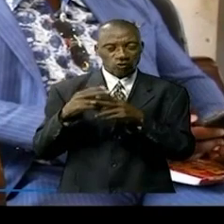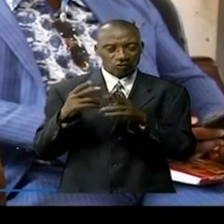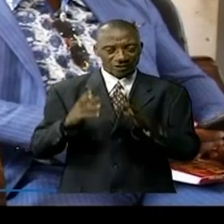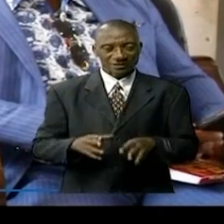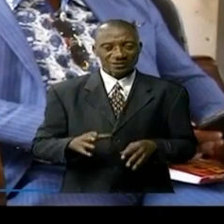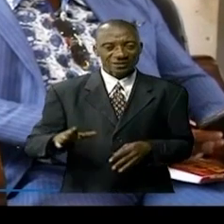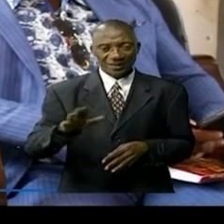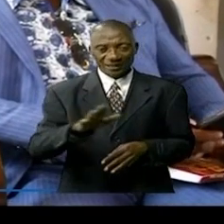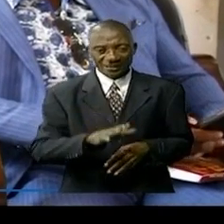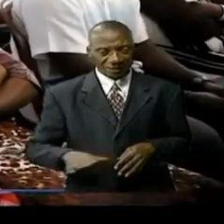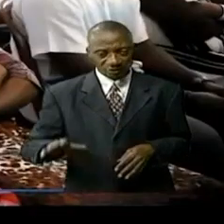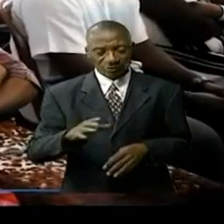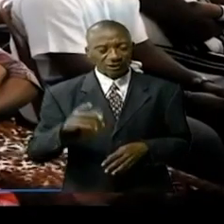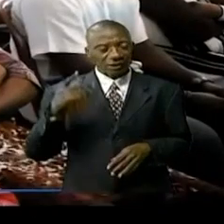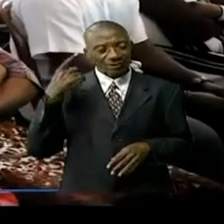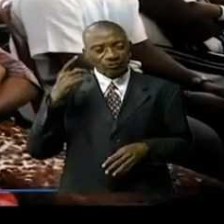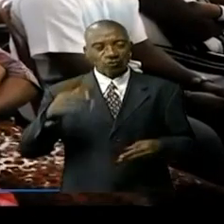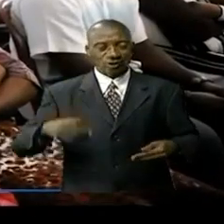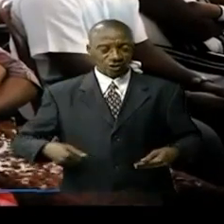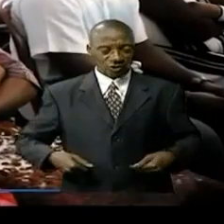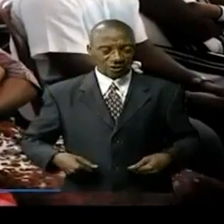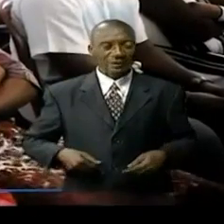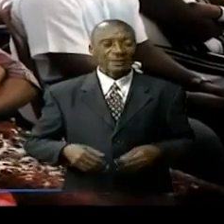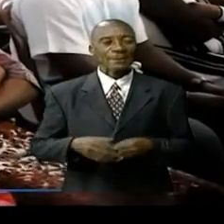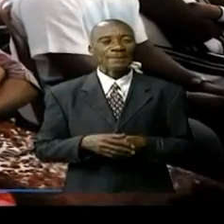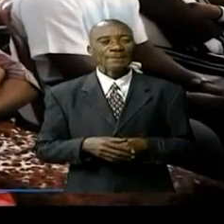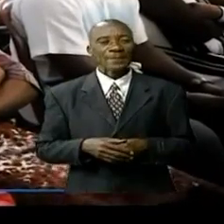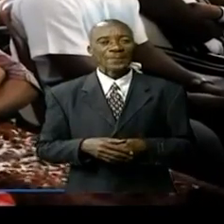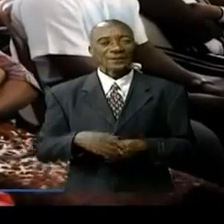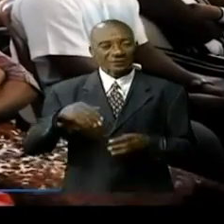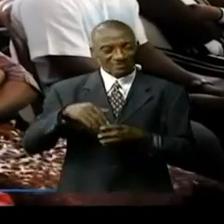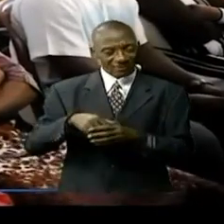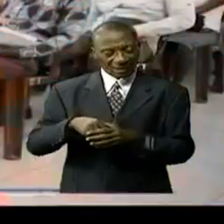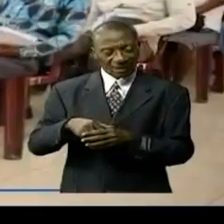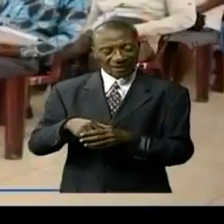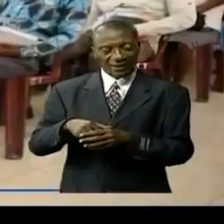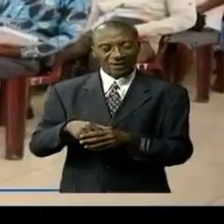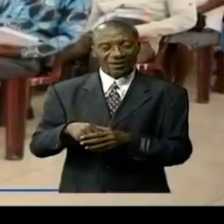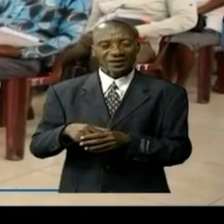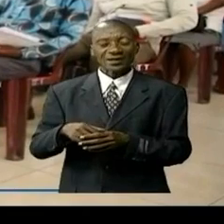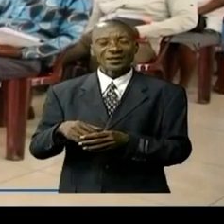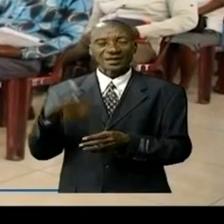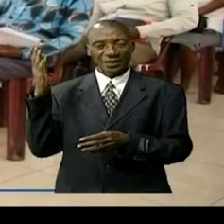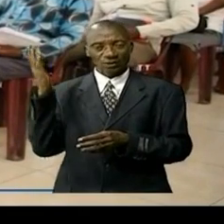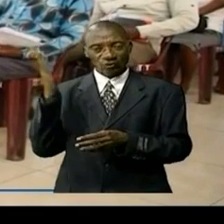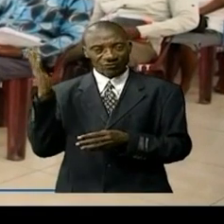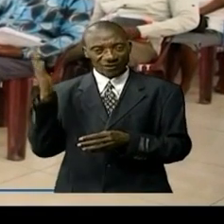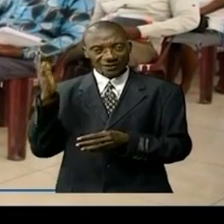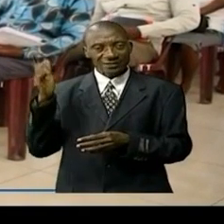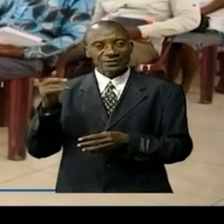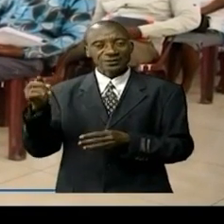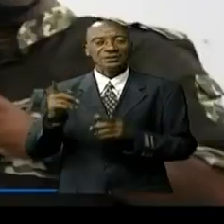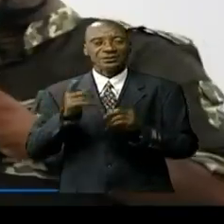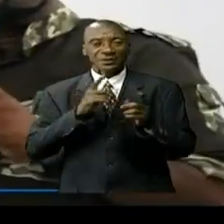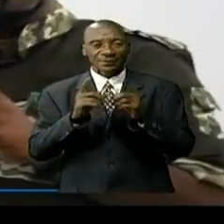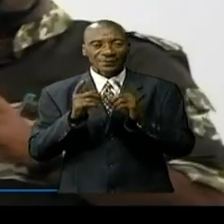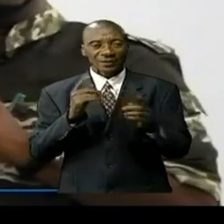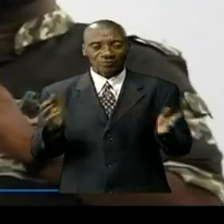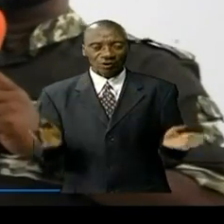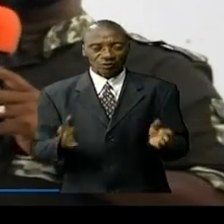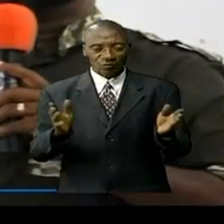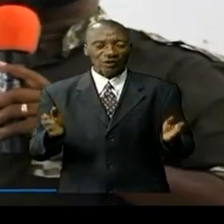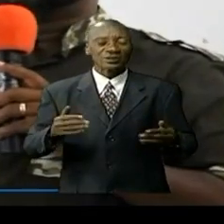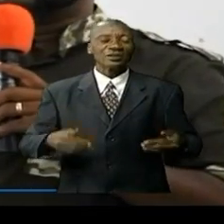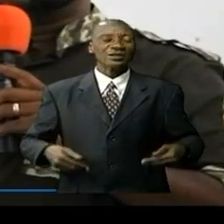de l'UJCC, Totoro Mukenge, a au cours de son intervention encouragé vivement le jeune présent dans cette salle de l'hôtel de ville